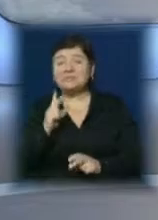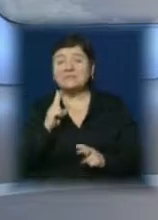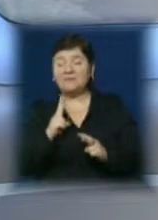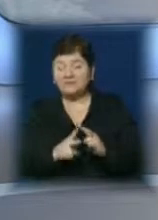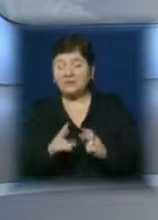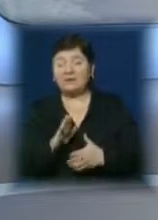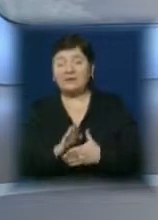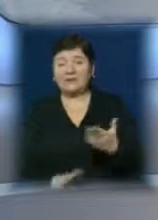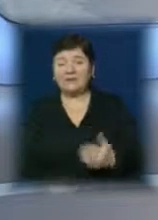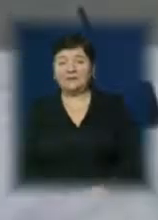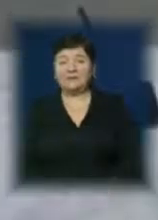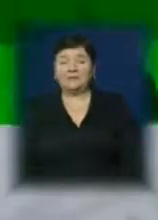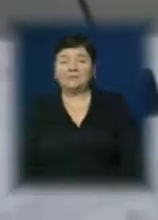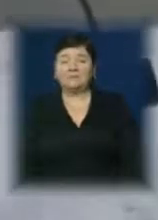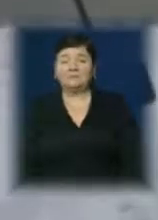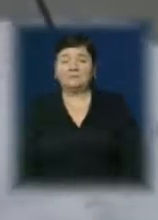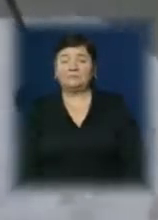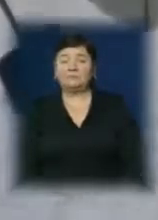Роман Сов'як.